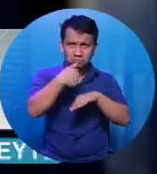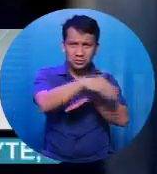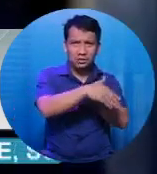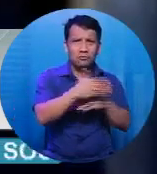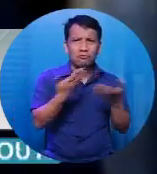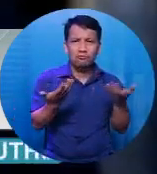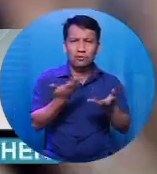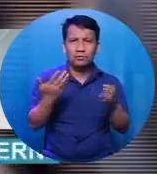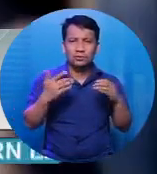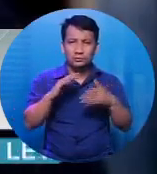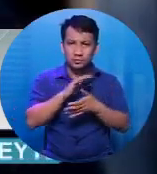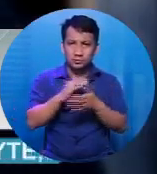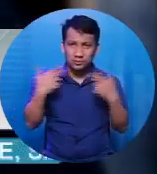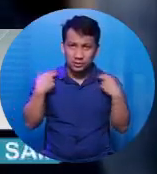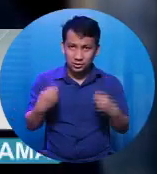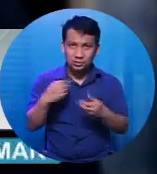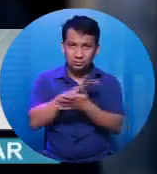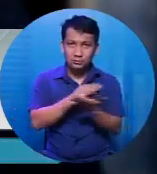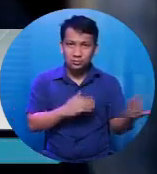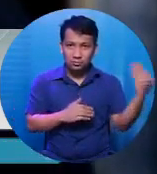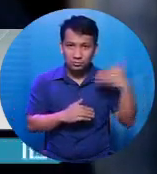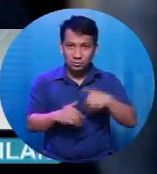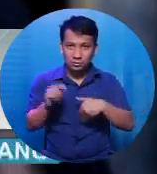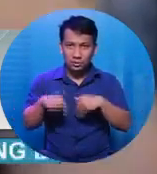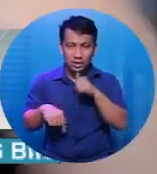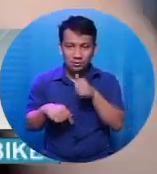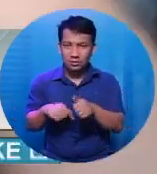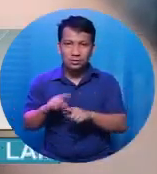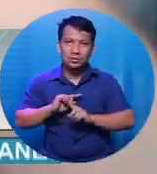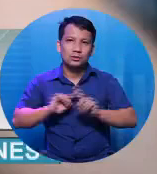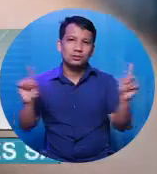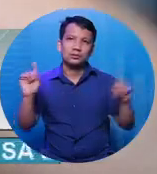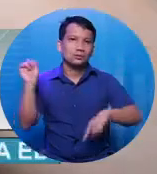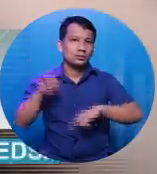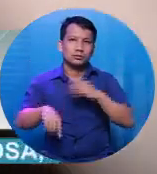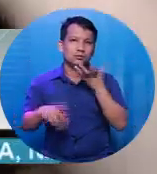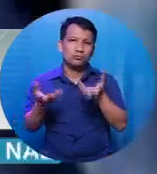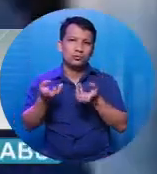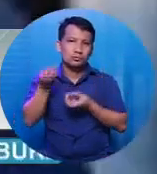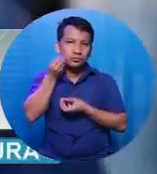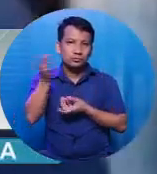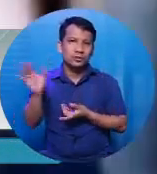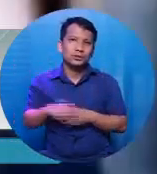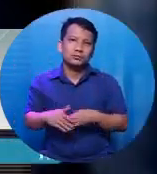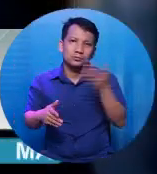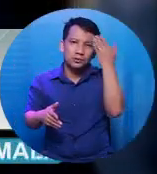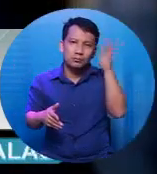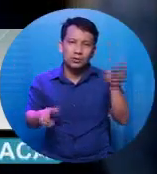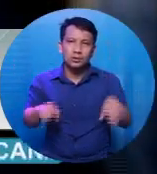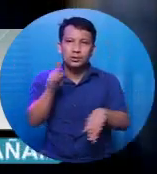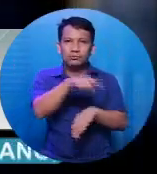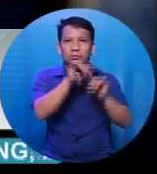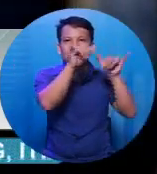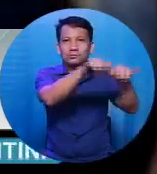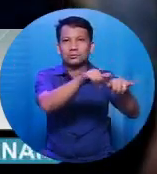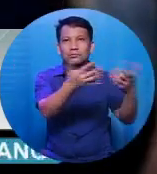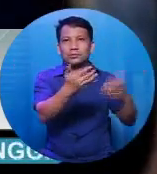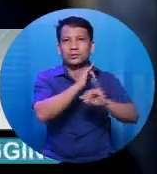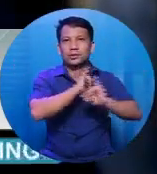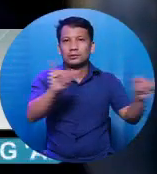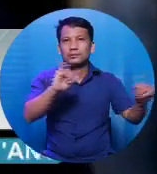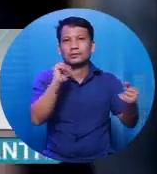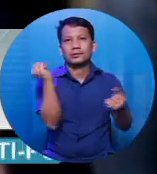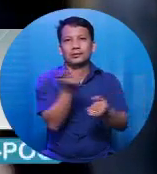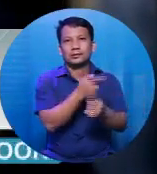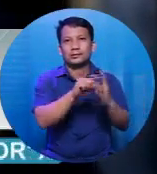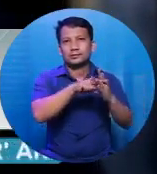ko lang siya na gumaling para pumunta lang dito. Wala po. Ayaw niya pong umuwi. Yun pala, doon na pala nag-start lahat. Kaya